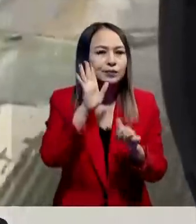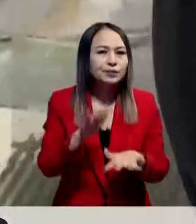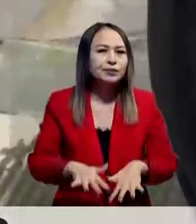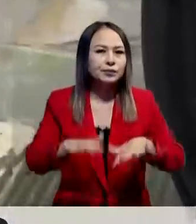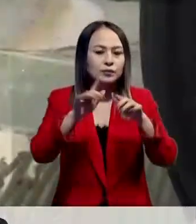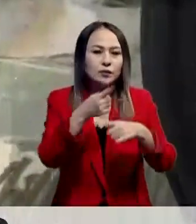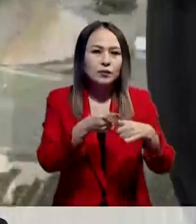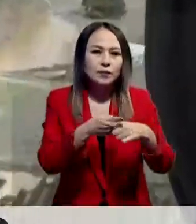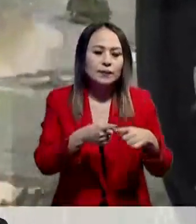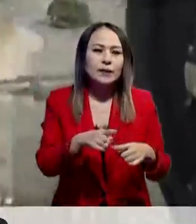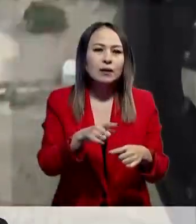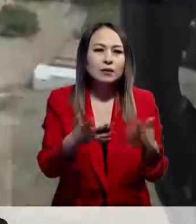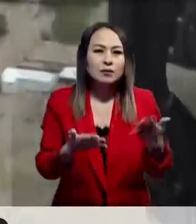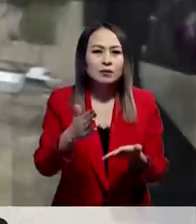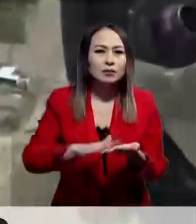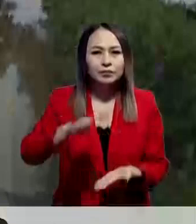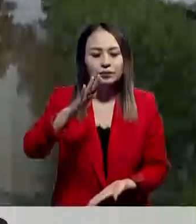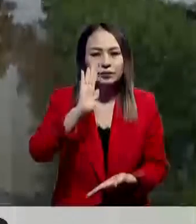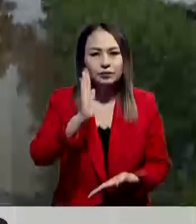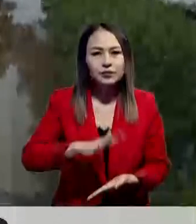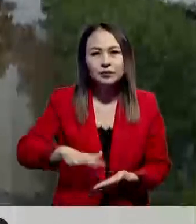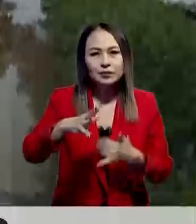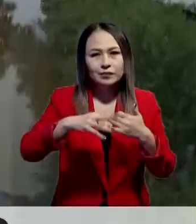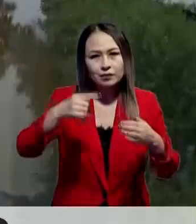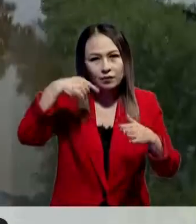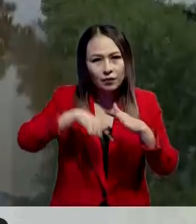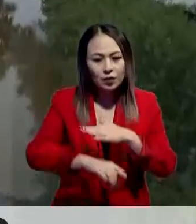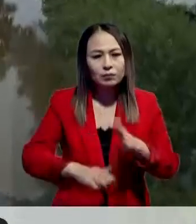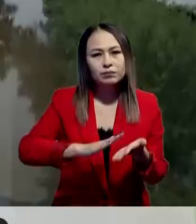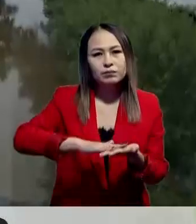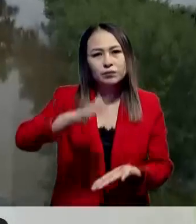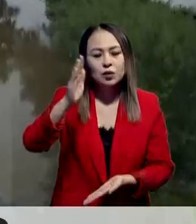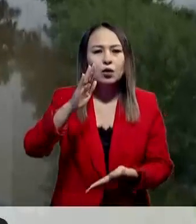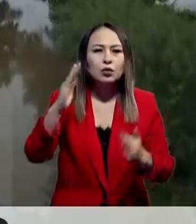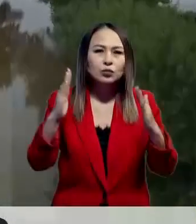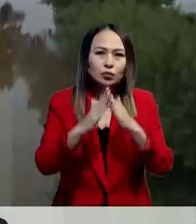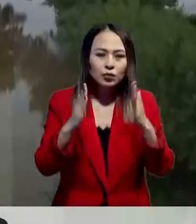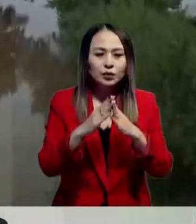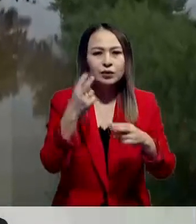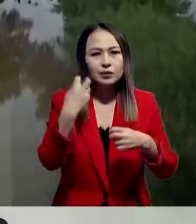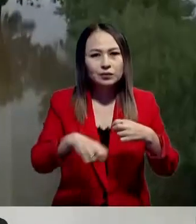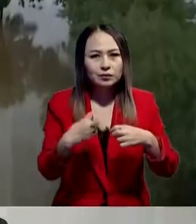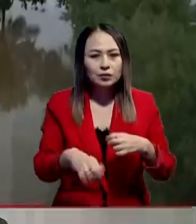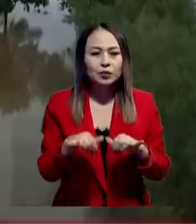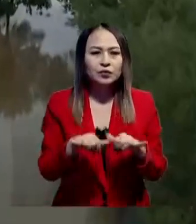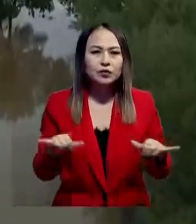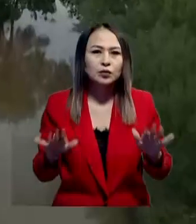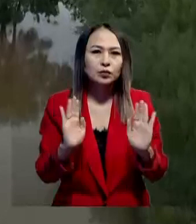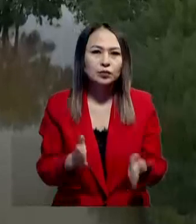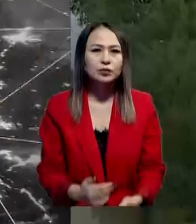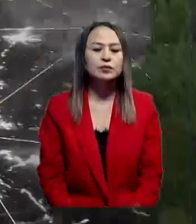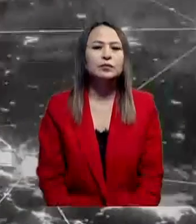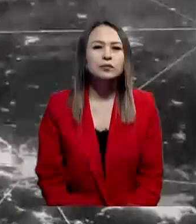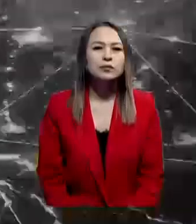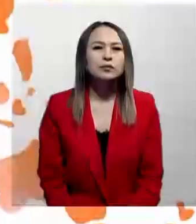мұхиттар жарты метрде арнасынан асса, құрлықтағы жерасты сулары биіктеп, үйлер мен ғимараттардың қирау қаупі күшейеді дейді мамандар.